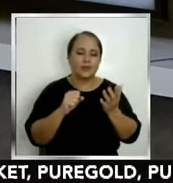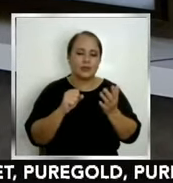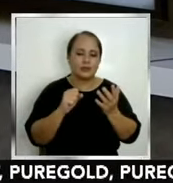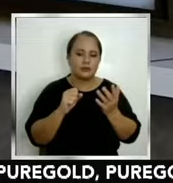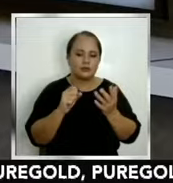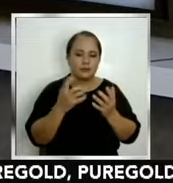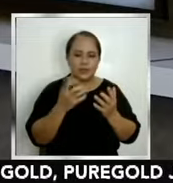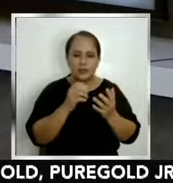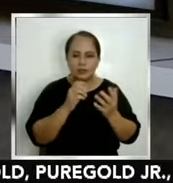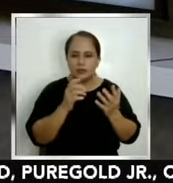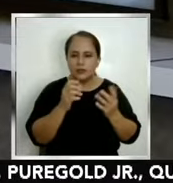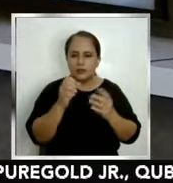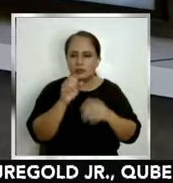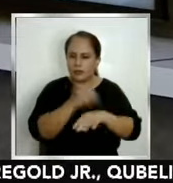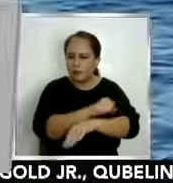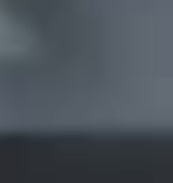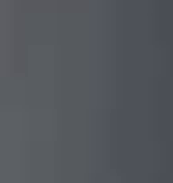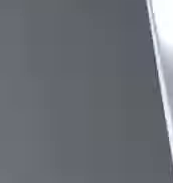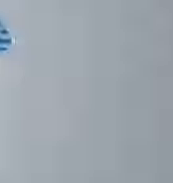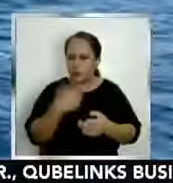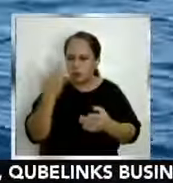mineral. Nakatutok si Maki Pulido.